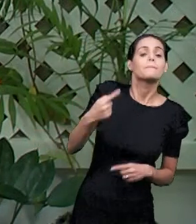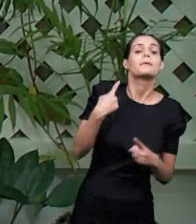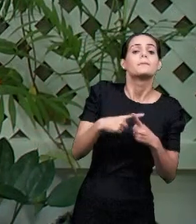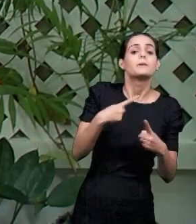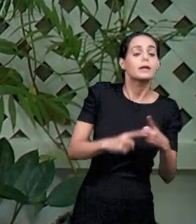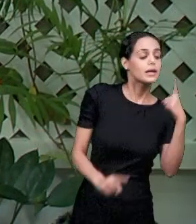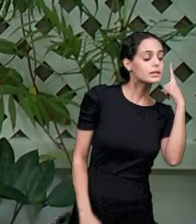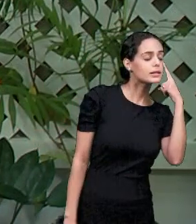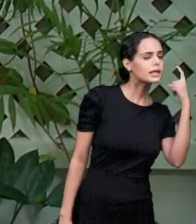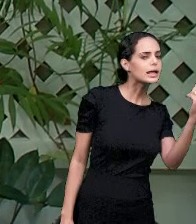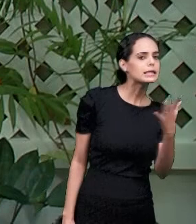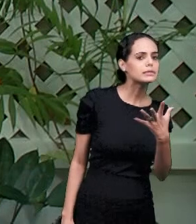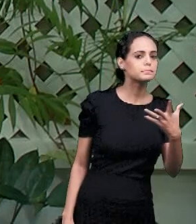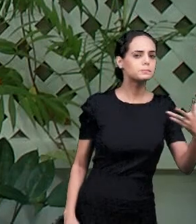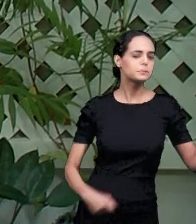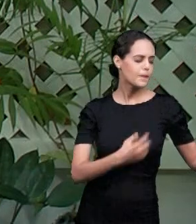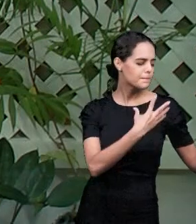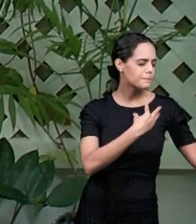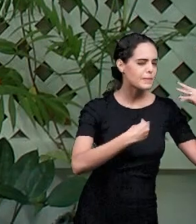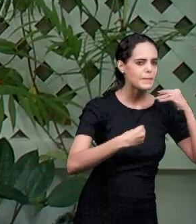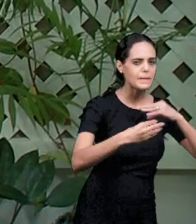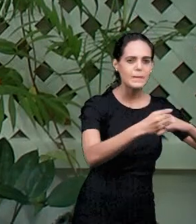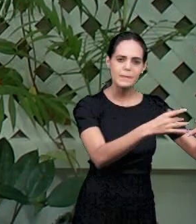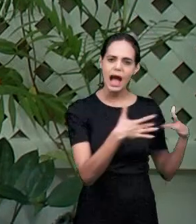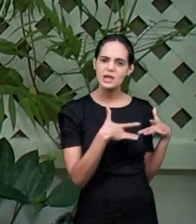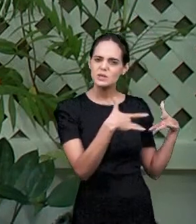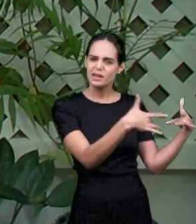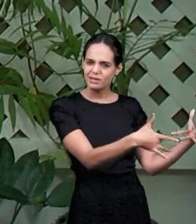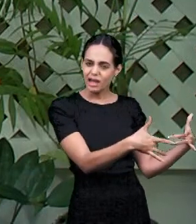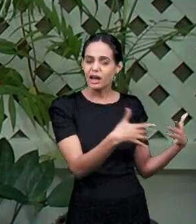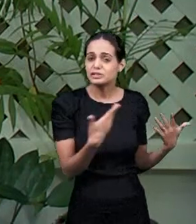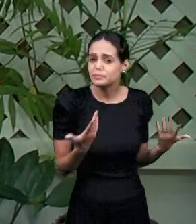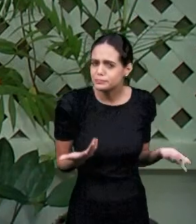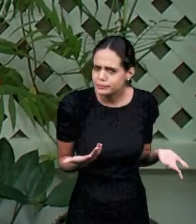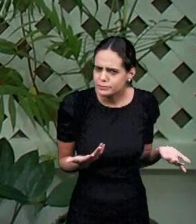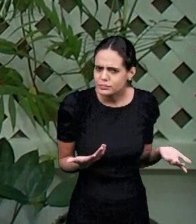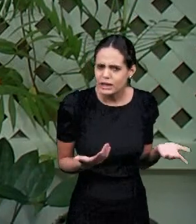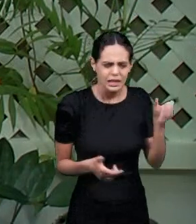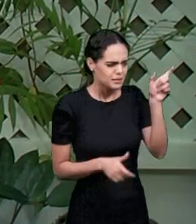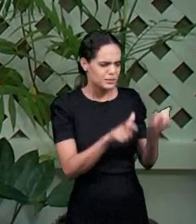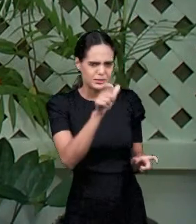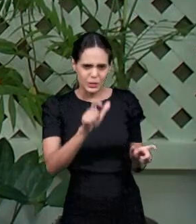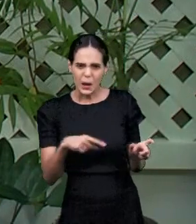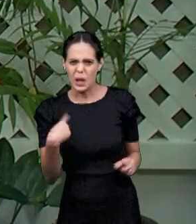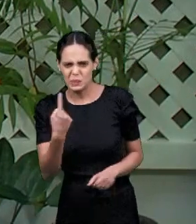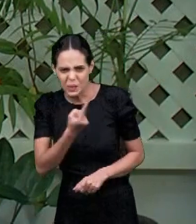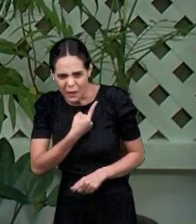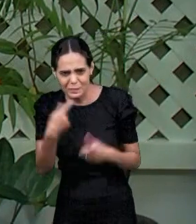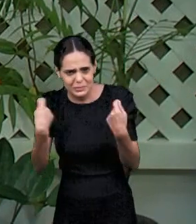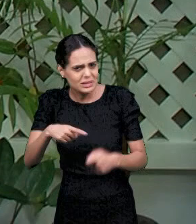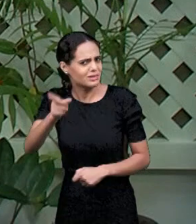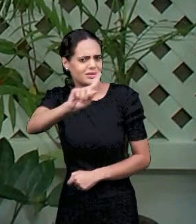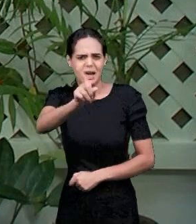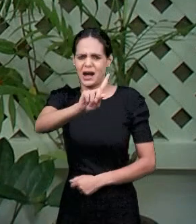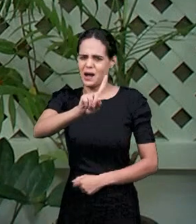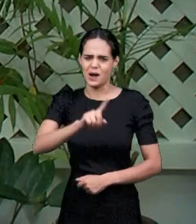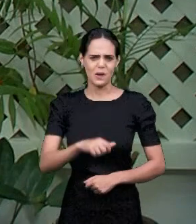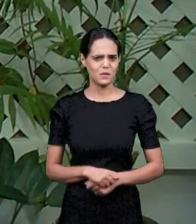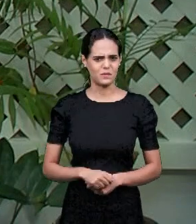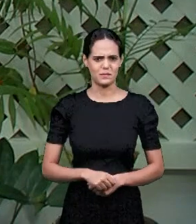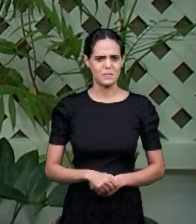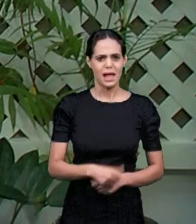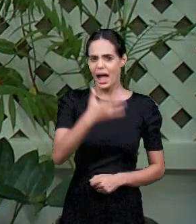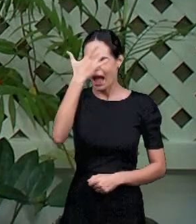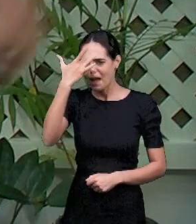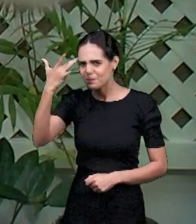d'intérêts, de conversations, pour apporter la solidarité à des personnes qui n'ont pas besoin de ça.